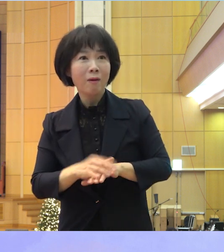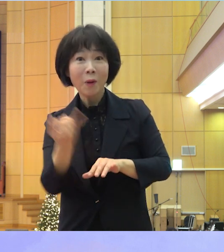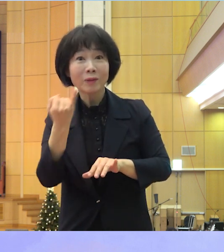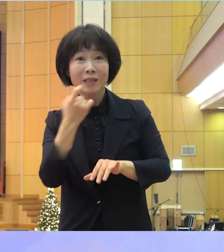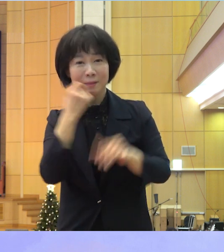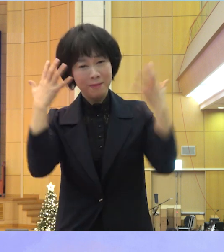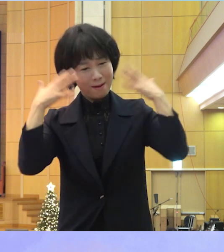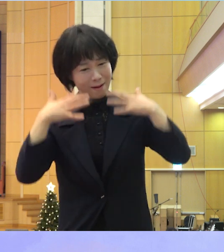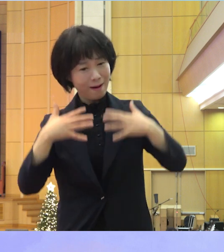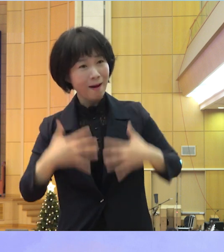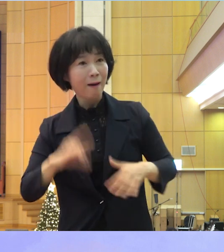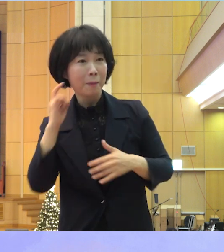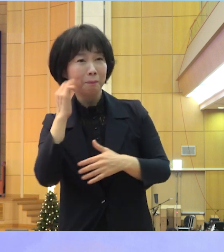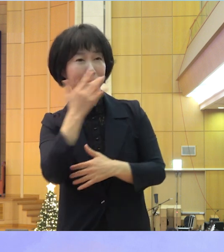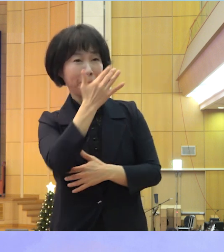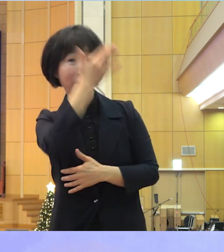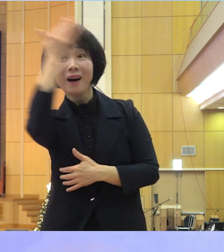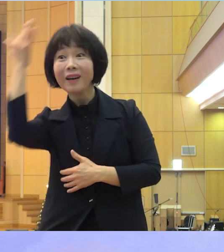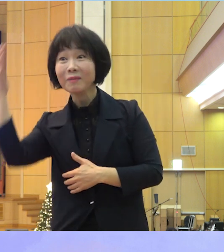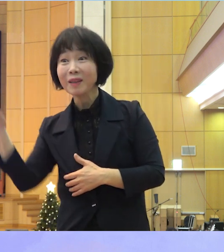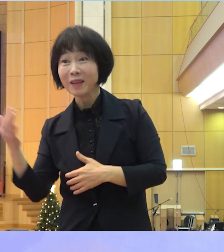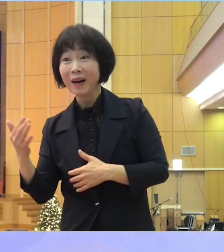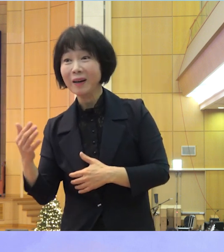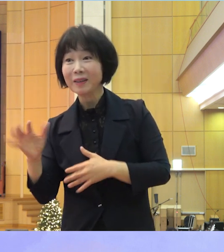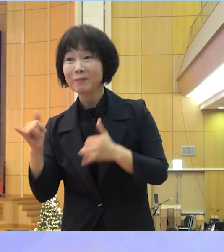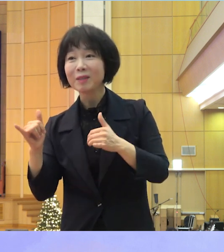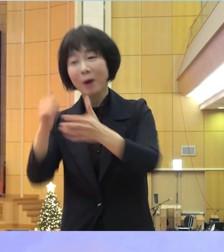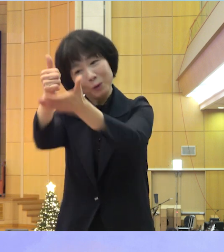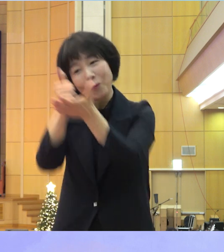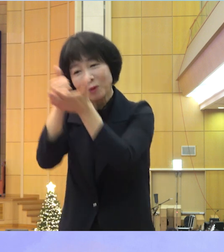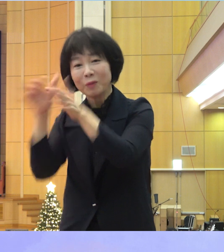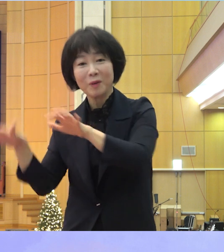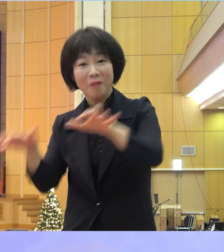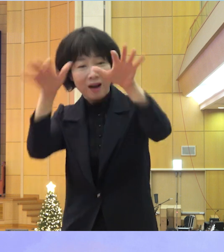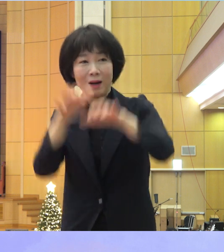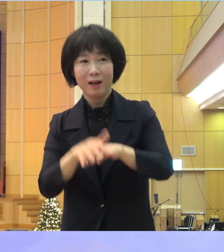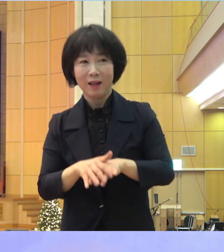아름다운 멜로디입니까? 그런데 사람 귀에는